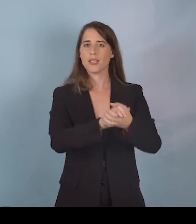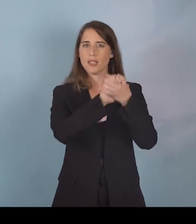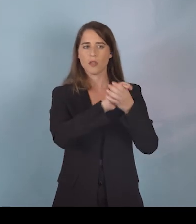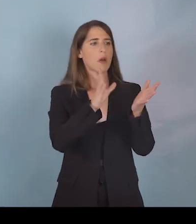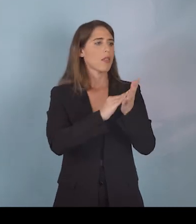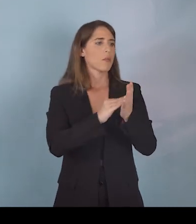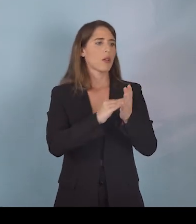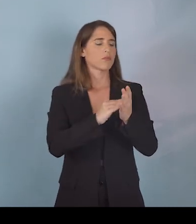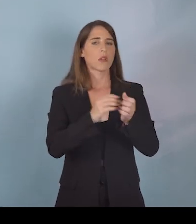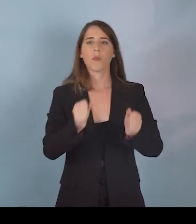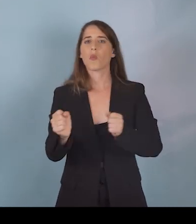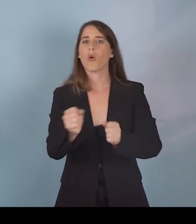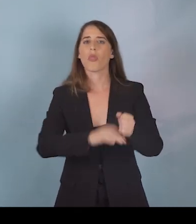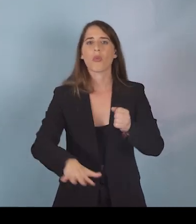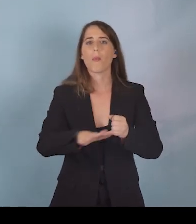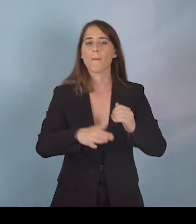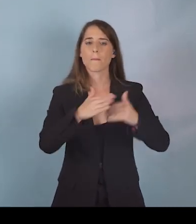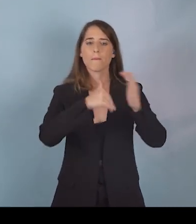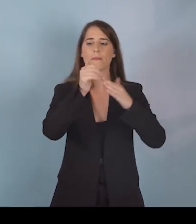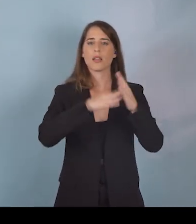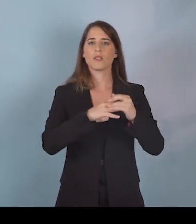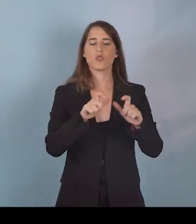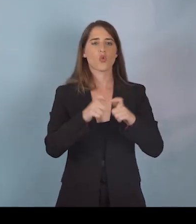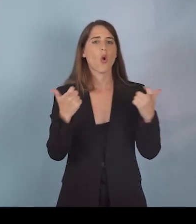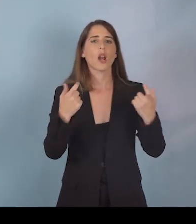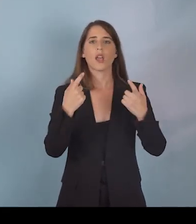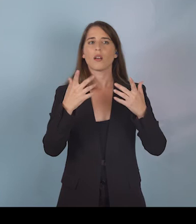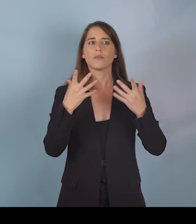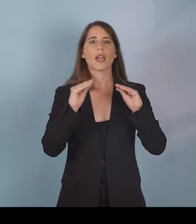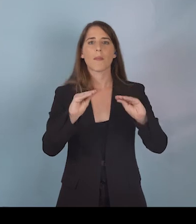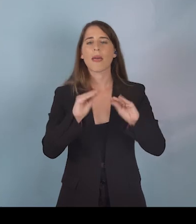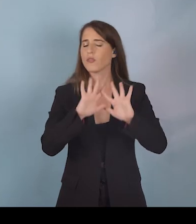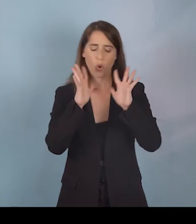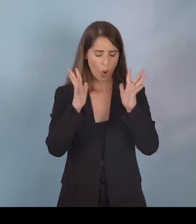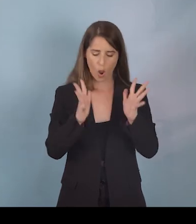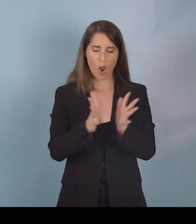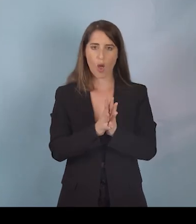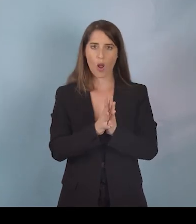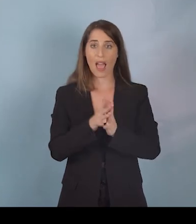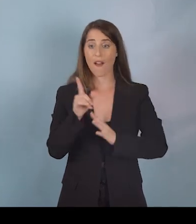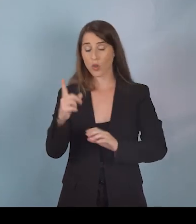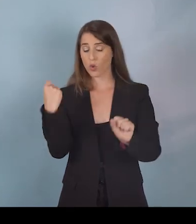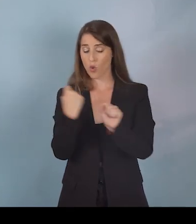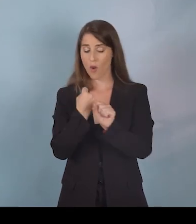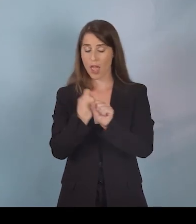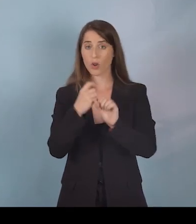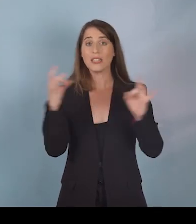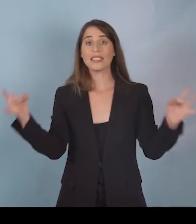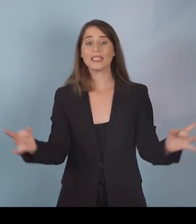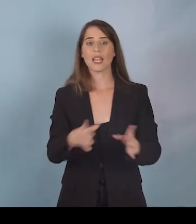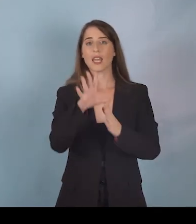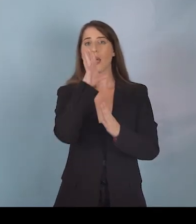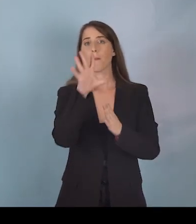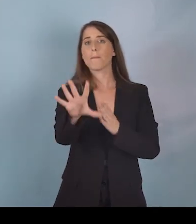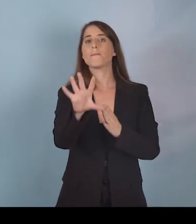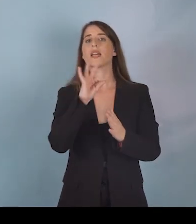Οποιοδήποτε έργο χρηματοδοτεί η Ευρωπαϊκή Ένωση, υποδομές, για παράδειγμα, σχολεία, ας πούμε, έτσι, ή